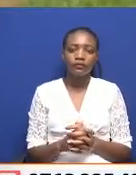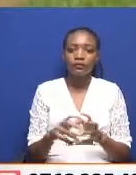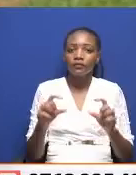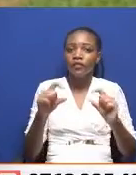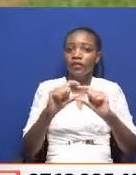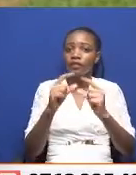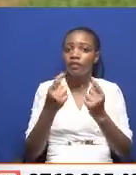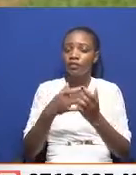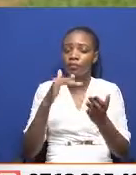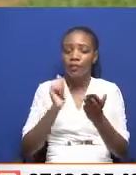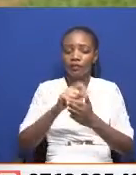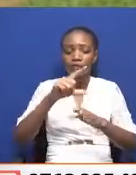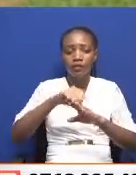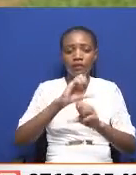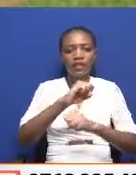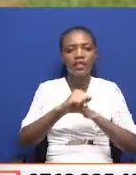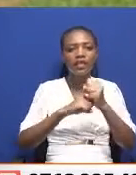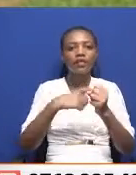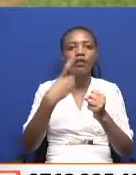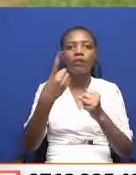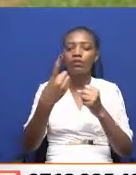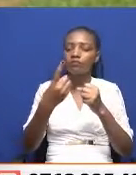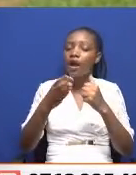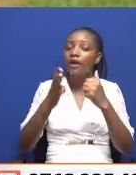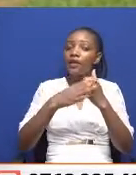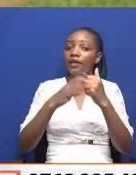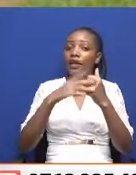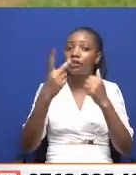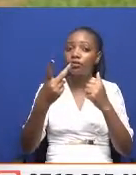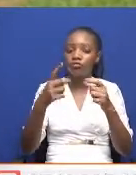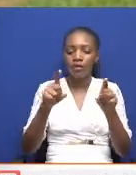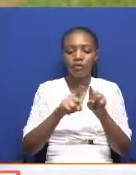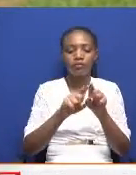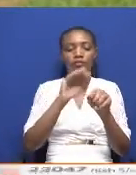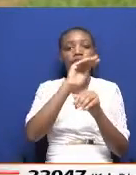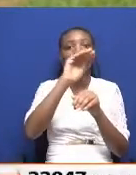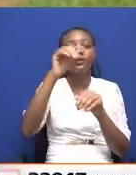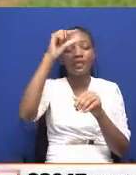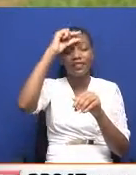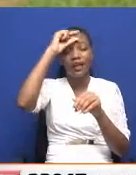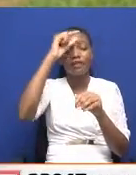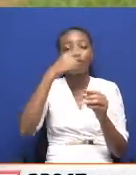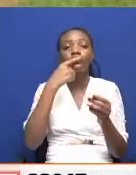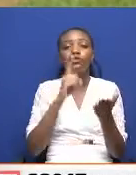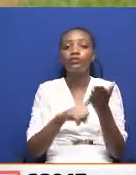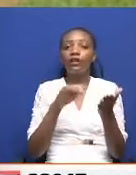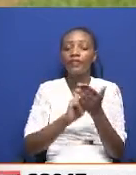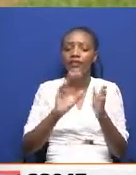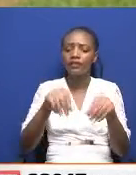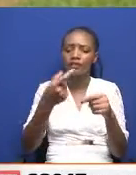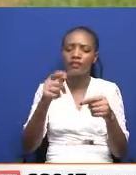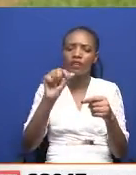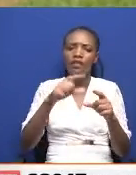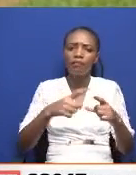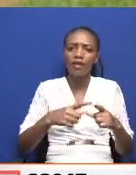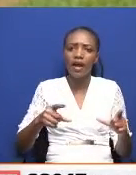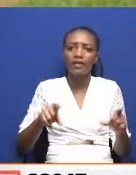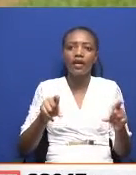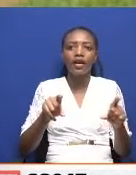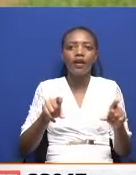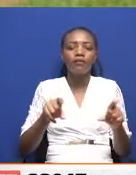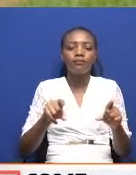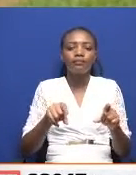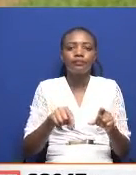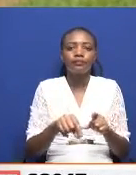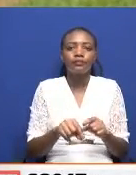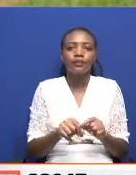mwaka 1992, kikubwa kwao wakiitaka serikali kuhakikisha kuwa inatengea ardhi ili kuweza kuwafidia na kutojiunga na kundi